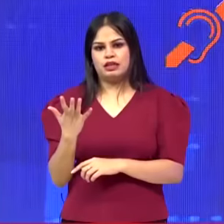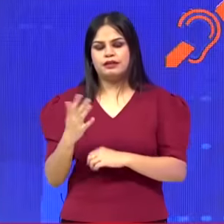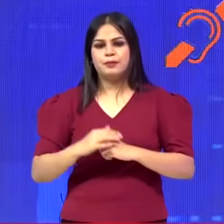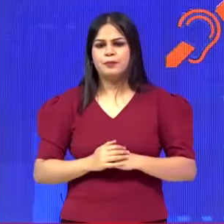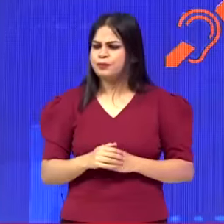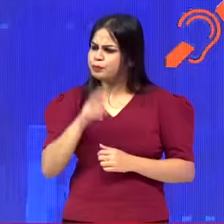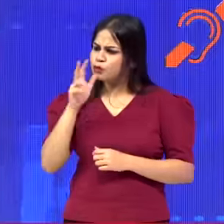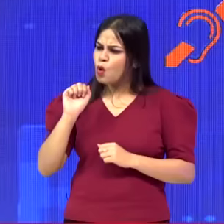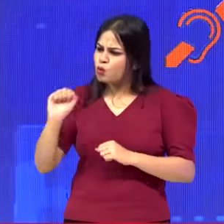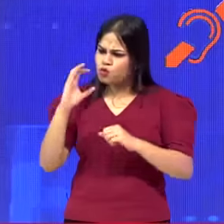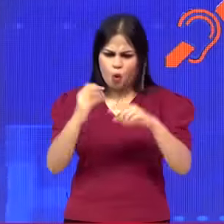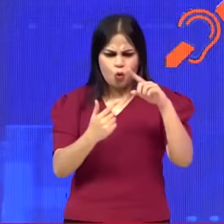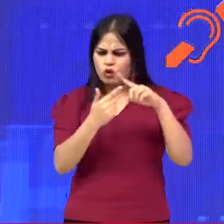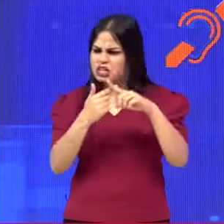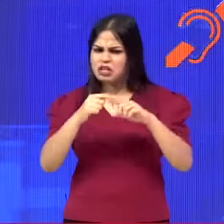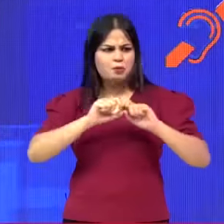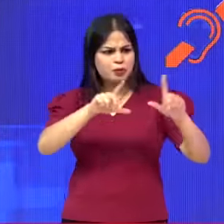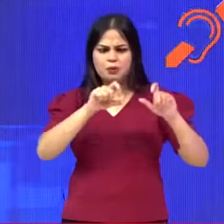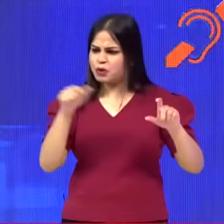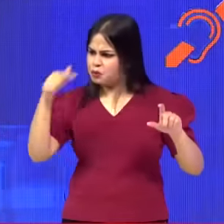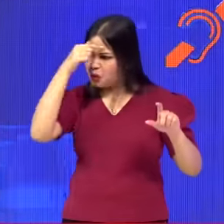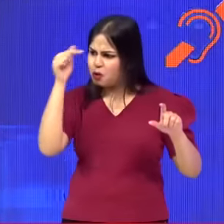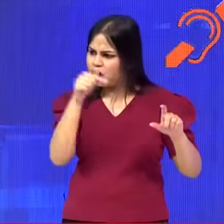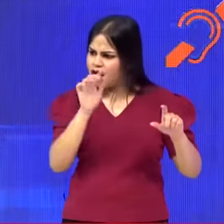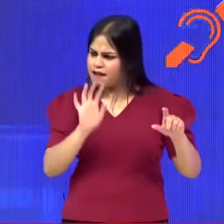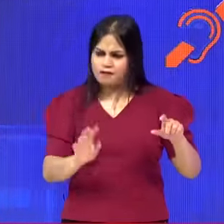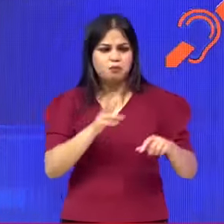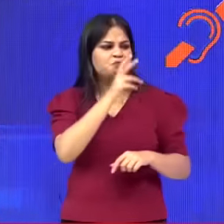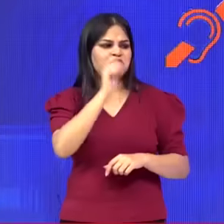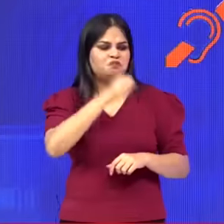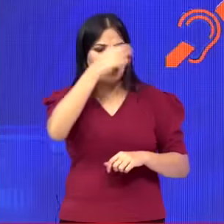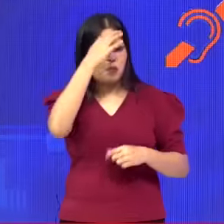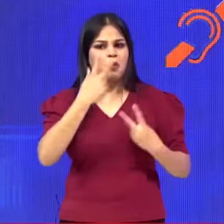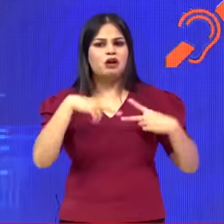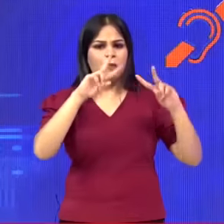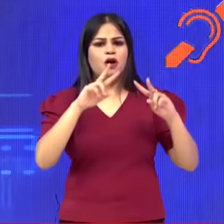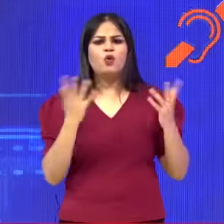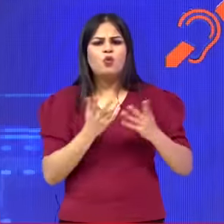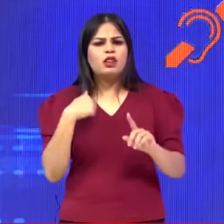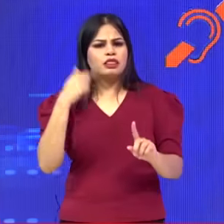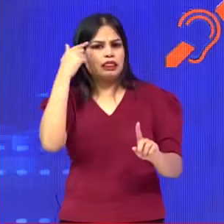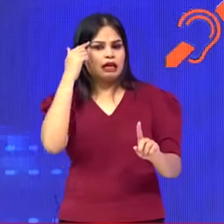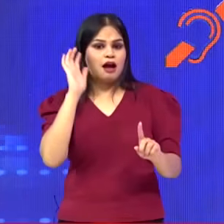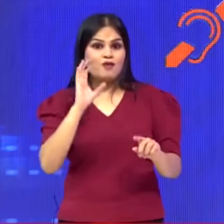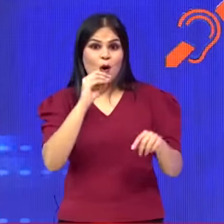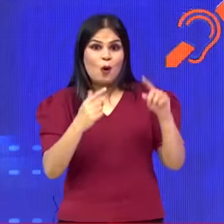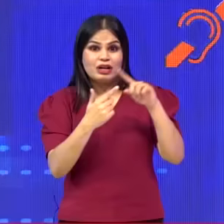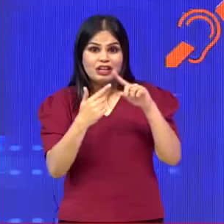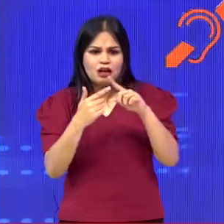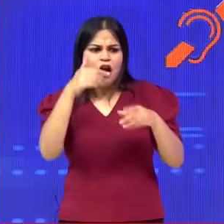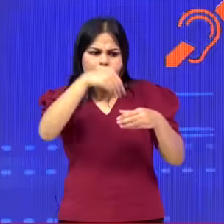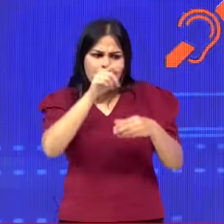आपको OTT कंटेंट से भी बहुत प्रॉब्लम है आजकल? सर मुझे तो बहुत प्रॉब्लम है सर। आई थिंक OTT के ऊपर भी सेंसर होना